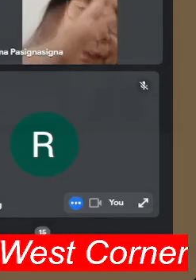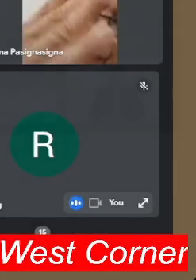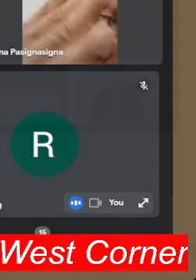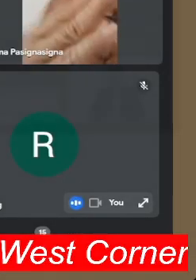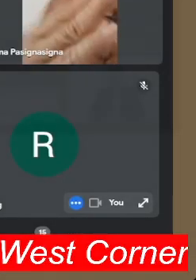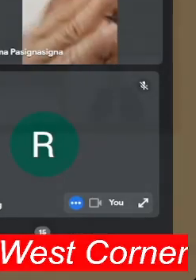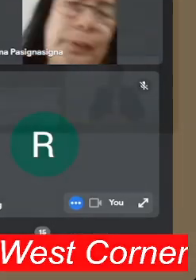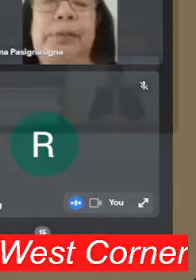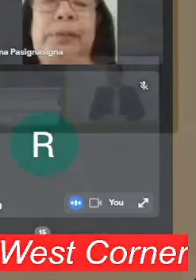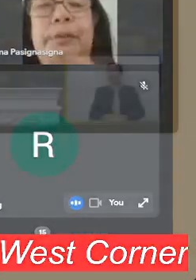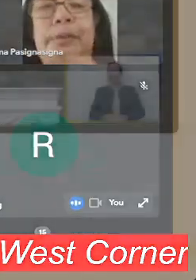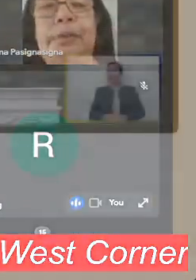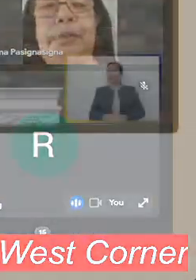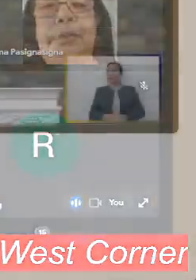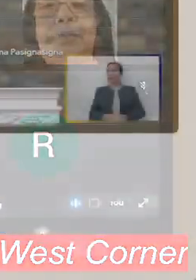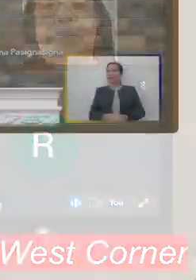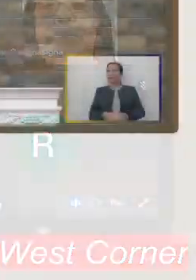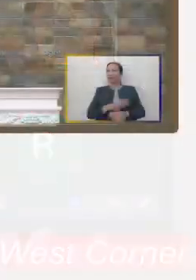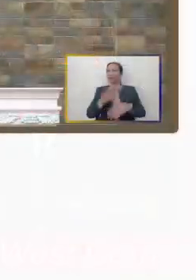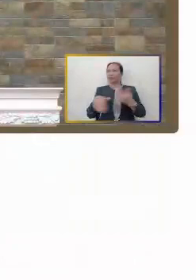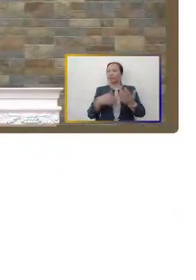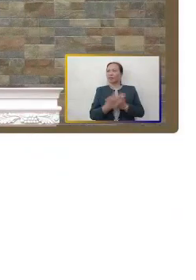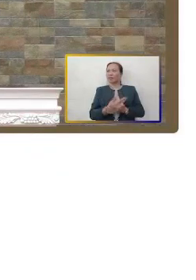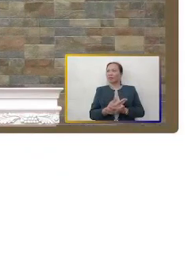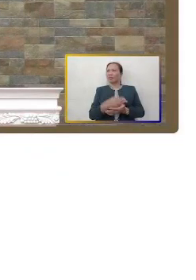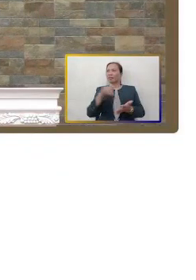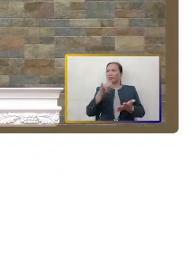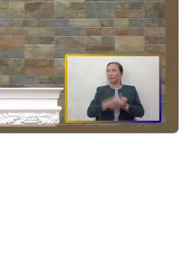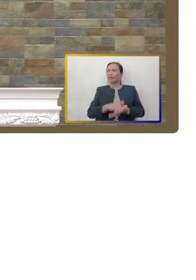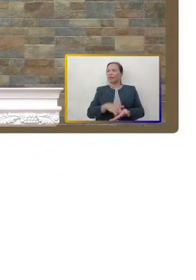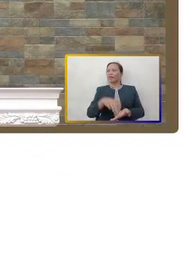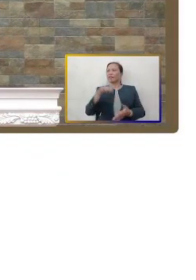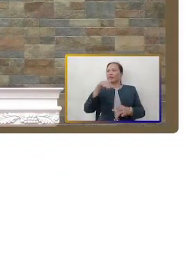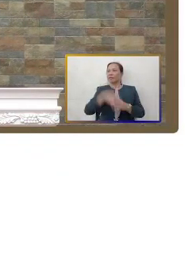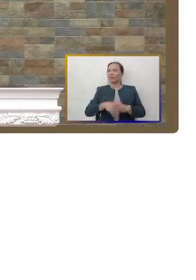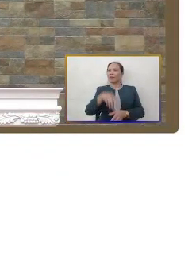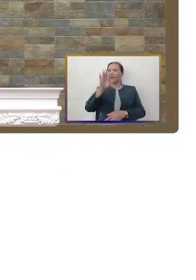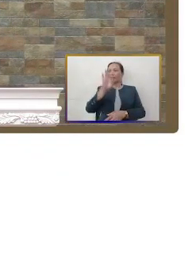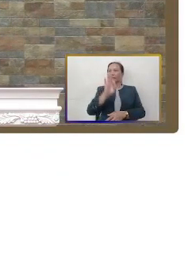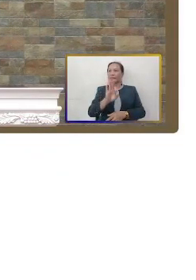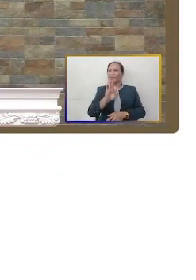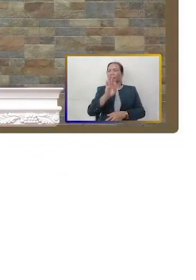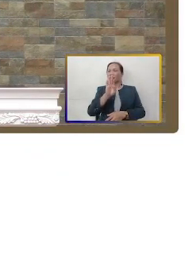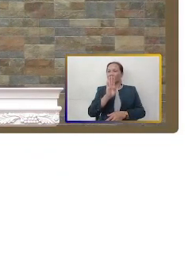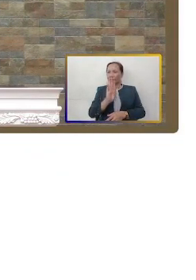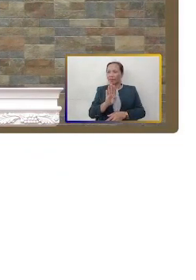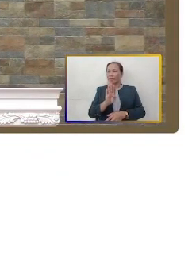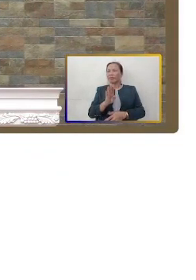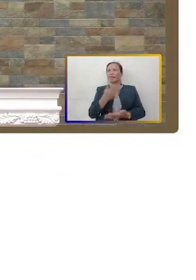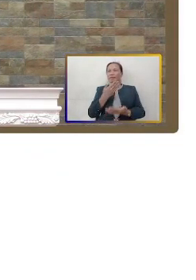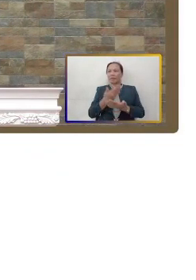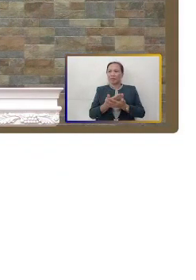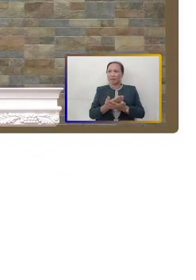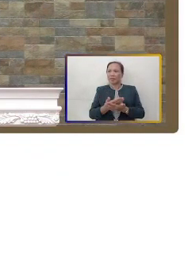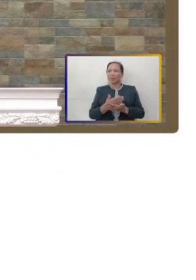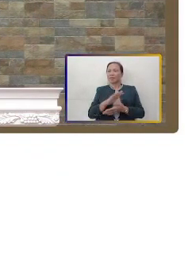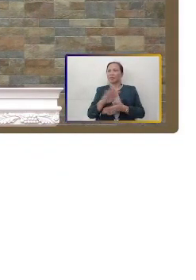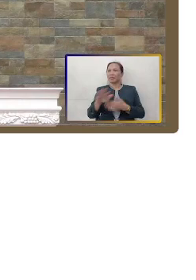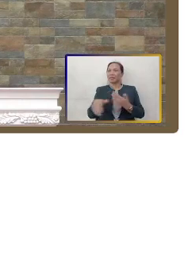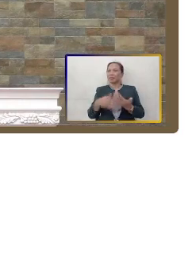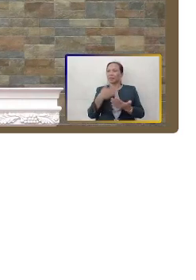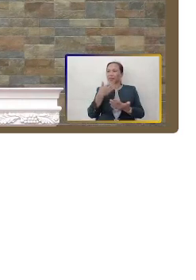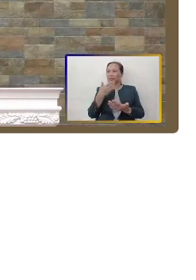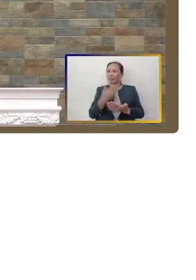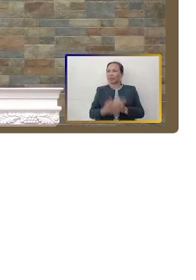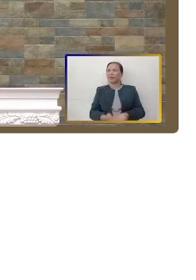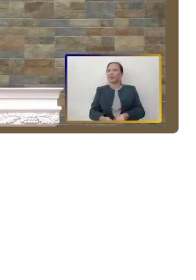Alright, lahat na nasa Facebook Live. Facebook Live, yeah. Wave your emoji hands. Magandang umaga sa inyo lahat. Keep